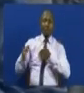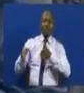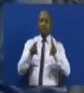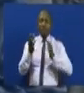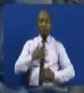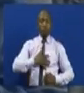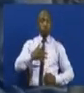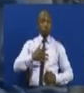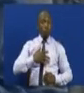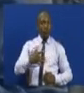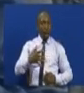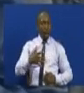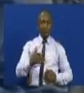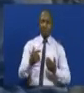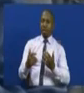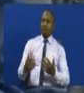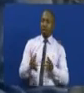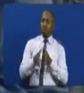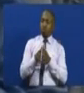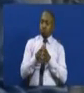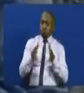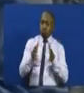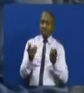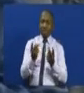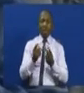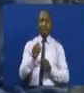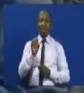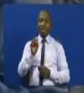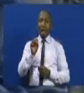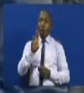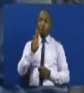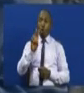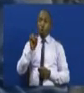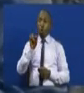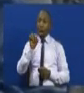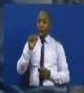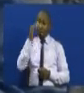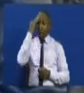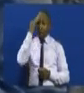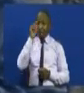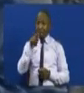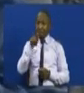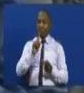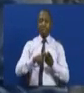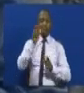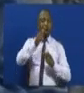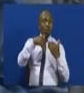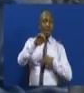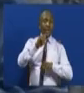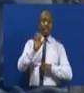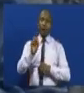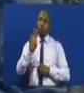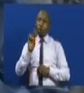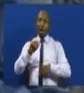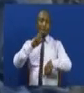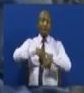upumuaji. Lakini kujifukiza ni kama sauna. Kama watu wanaoamua kwenda sauna, wengine wanaenda mara moja kwa